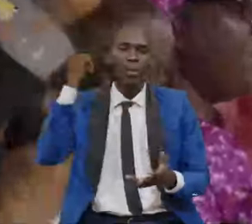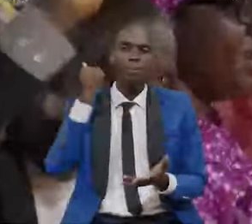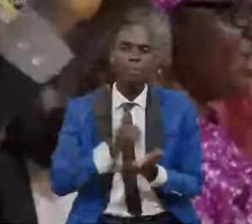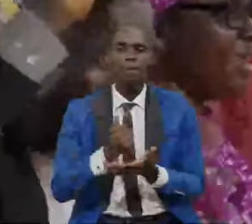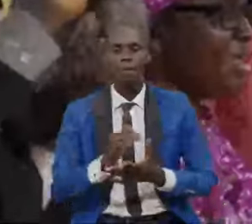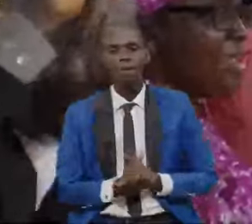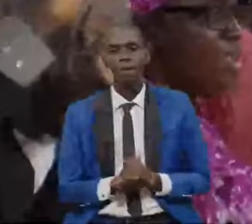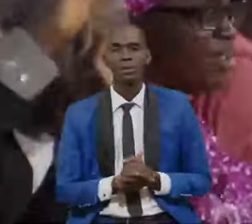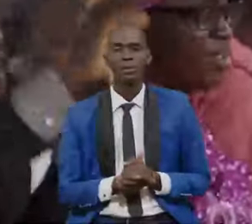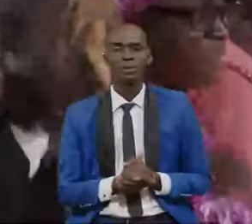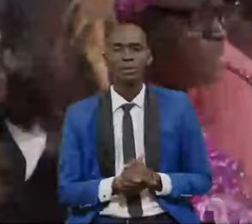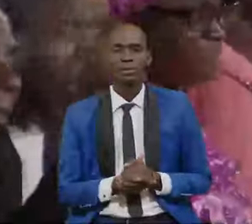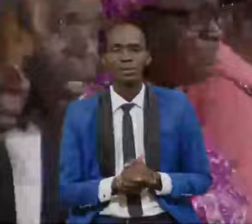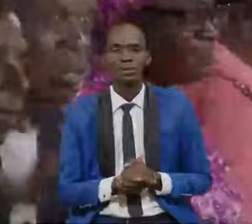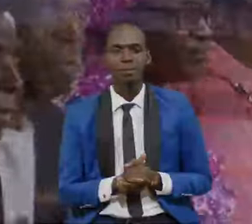Jésus!